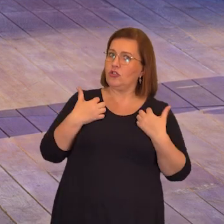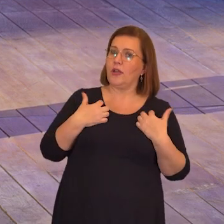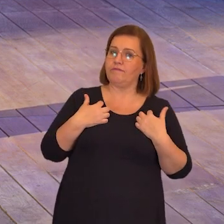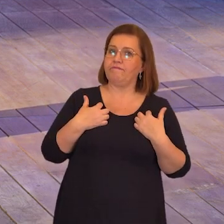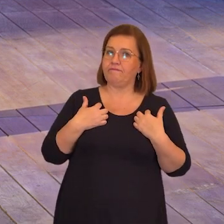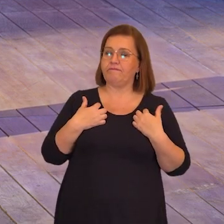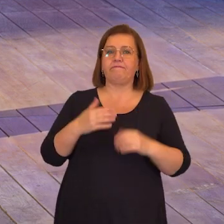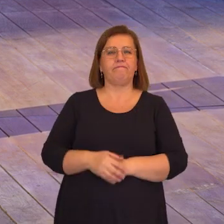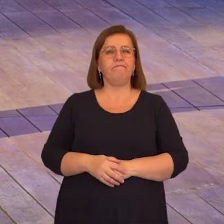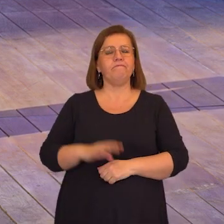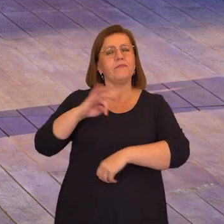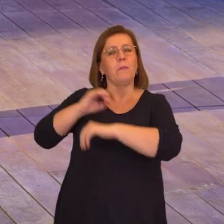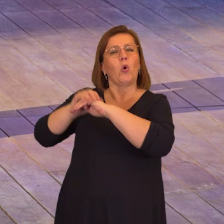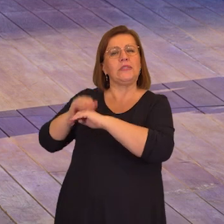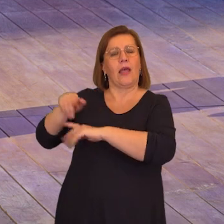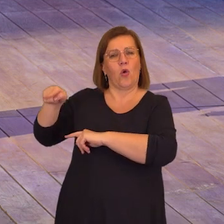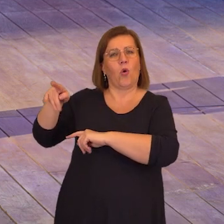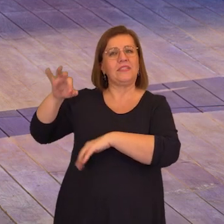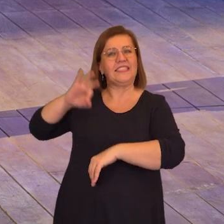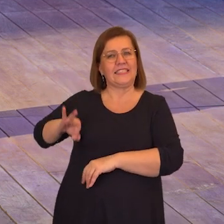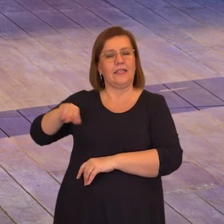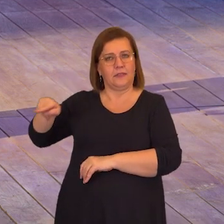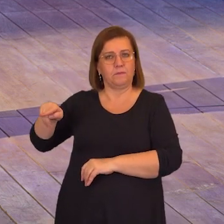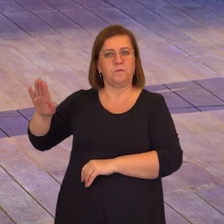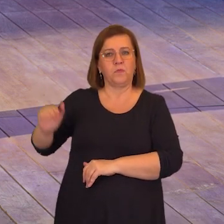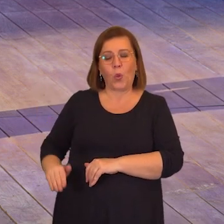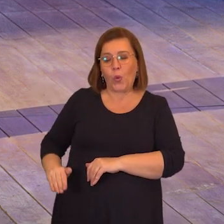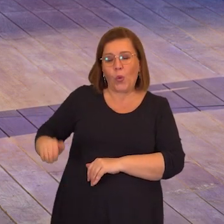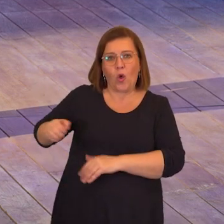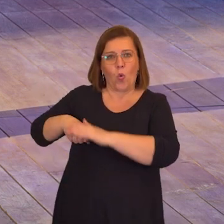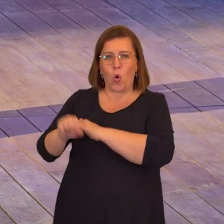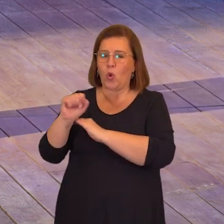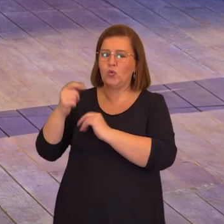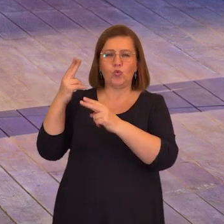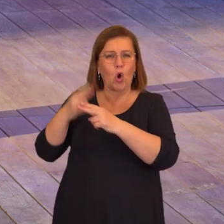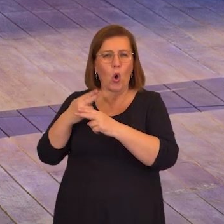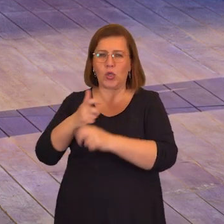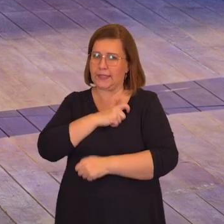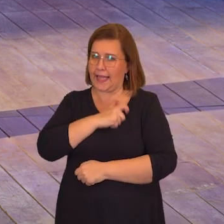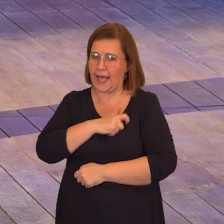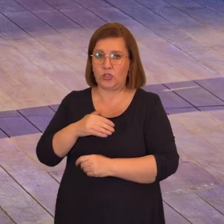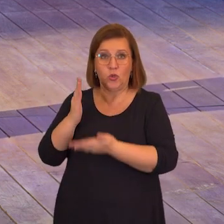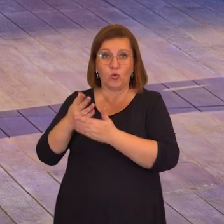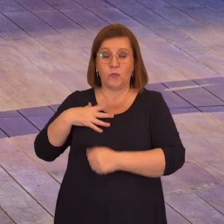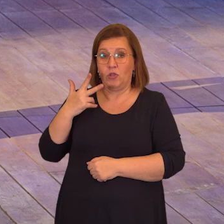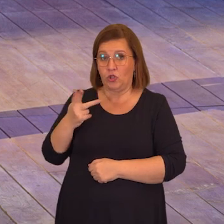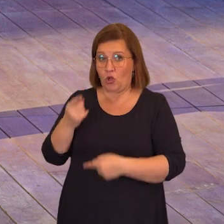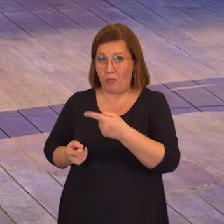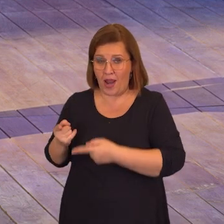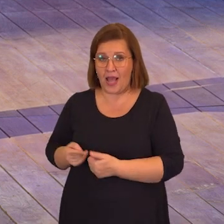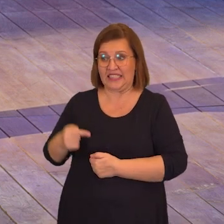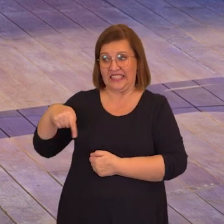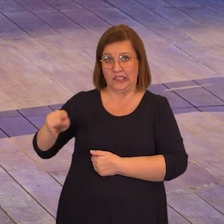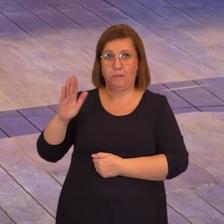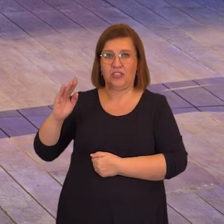Moim znajomym urodził się chory synek. Mikołaj ma ciężką wadę serca, jest już po 3 operacjach i przed nim jest 4. Miejmy